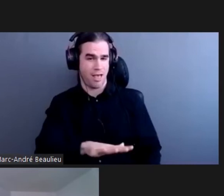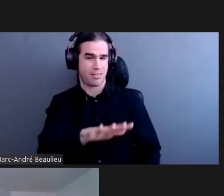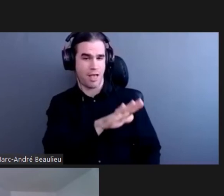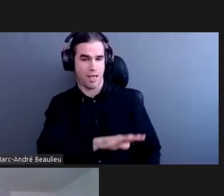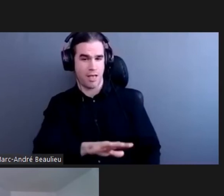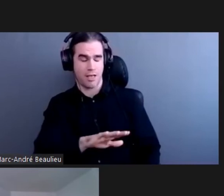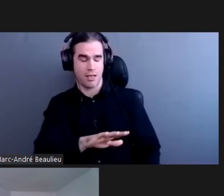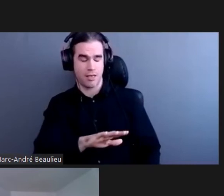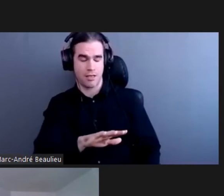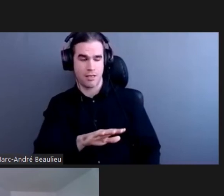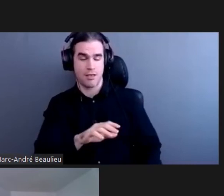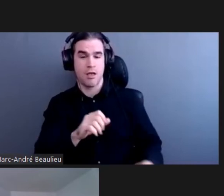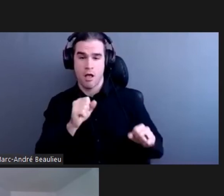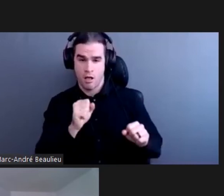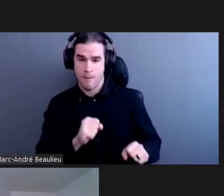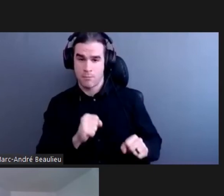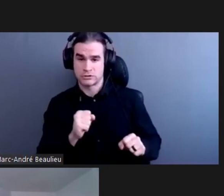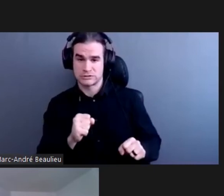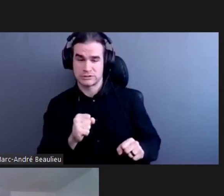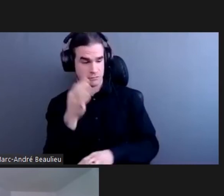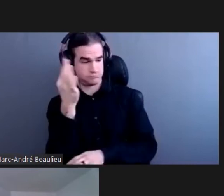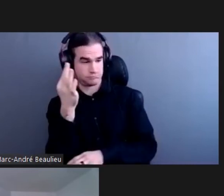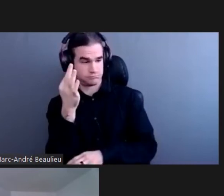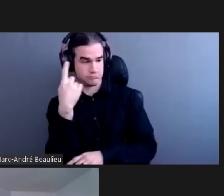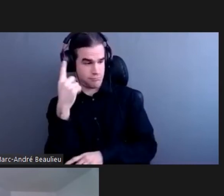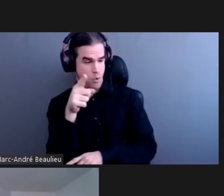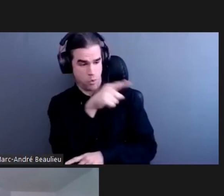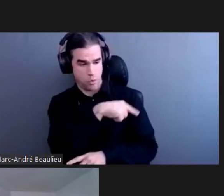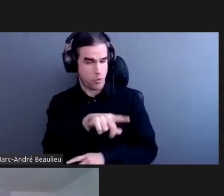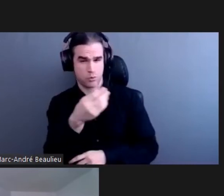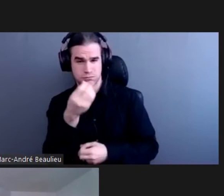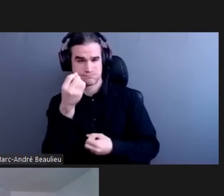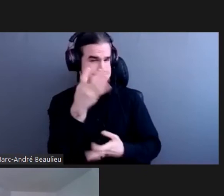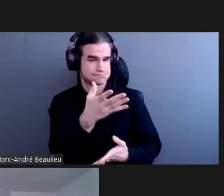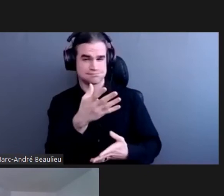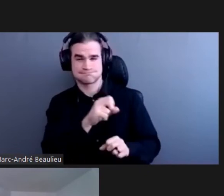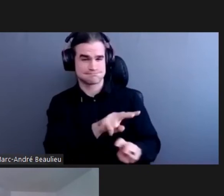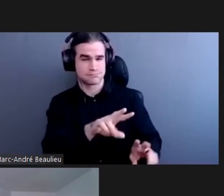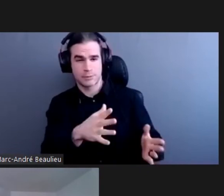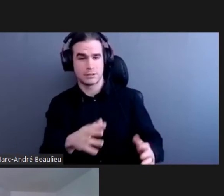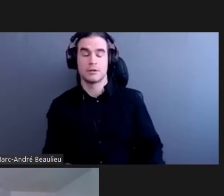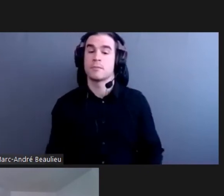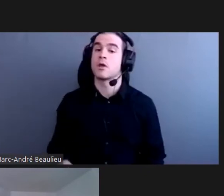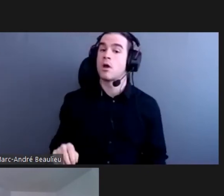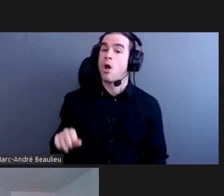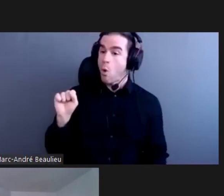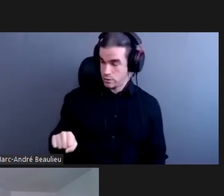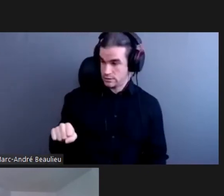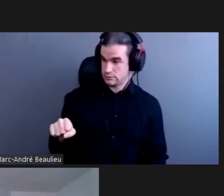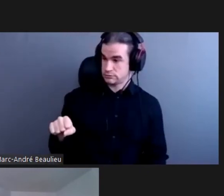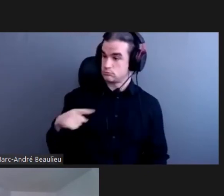c'est possible de la faire entendre ou à y réserver? Oui. Alors, ben, je peux répondre à